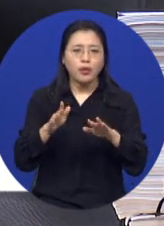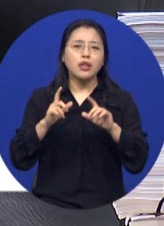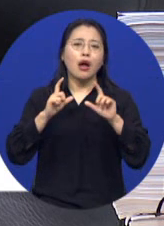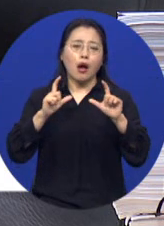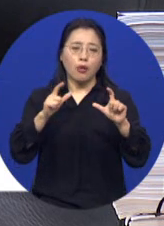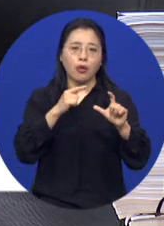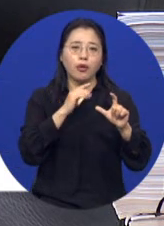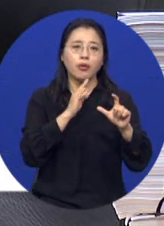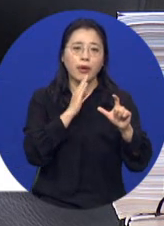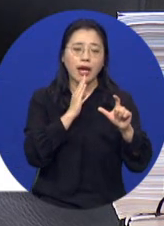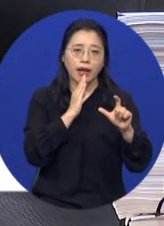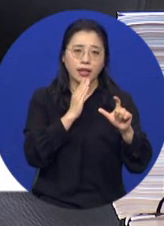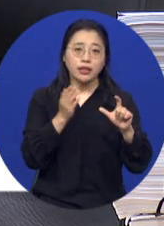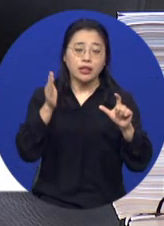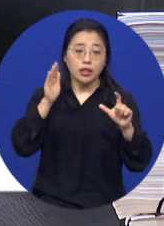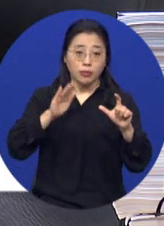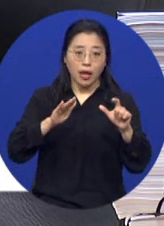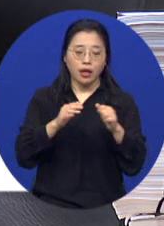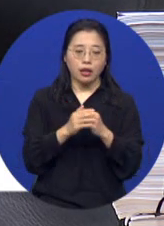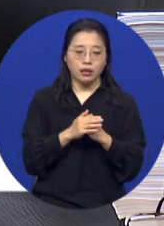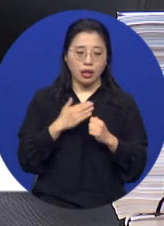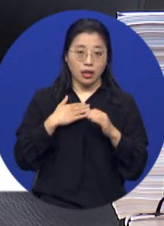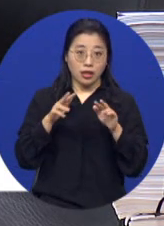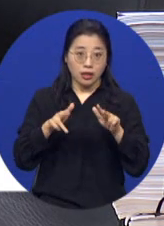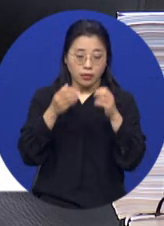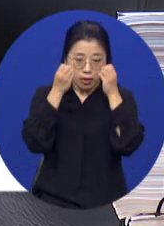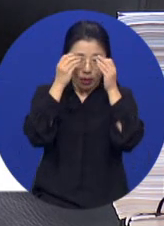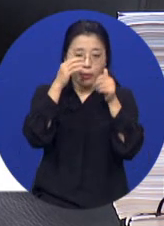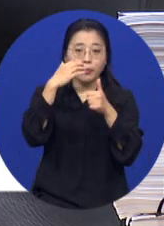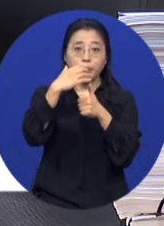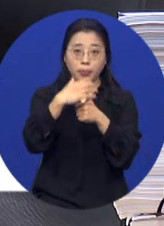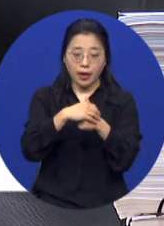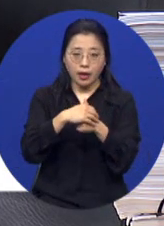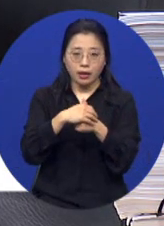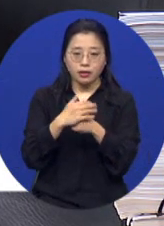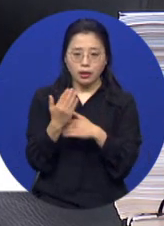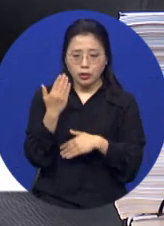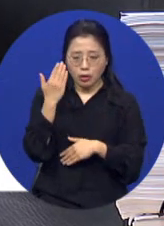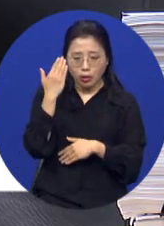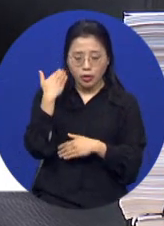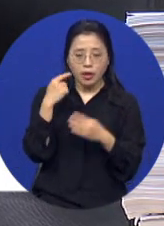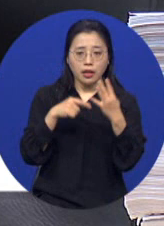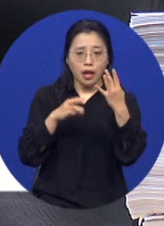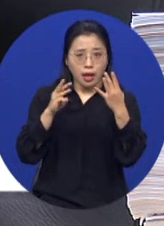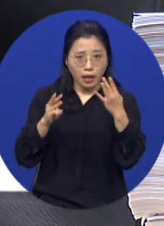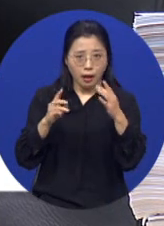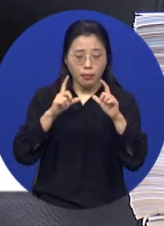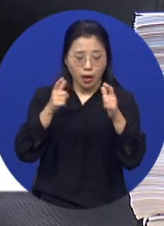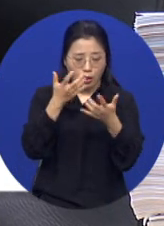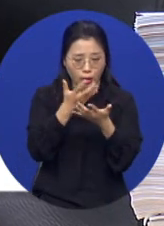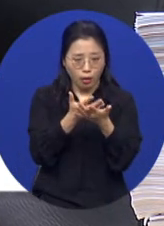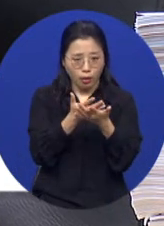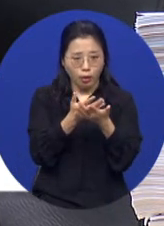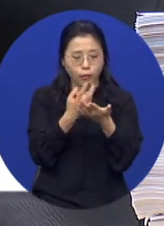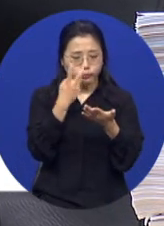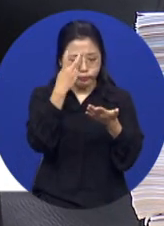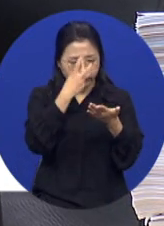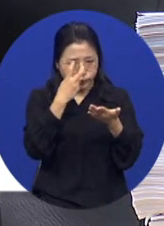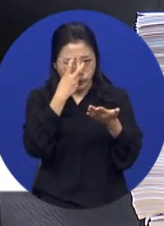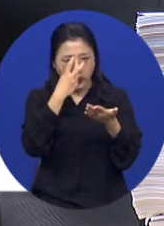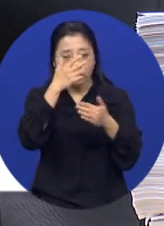신임 재판장으로서 그동안의 4.3 재심 관련 사건 판결문들의 내용을 검토해본